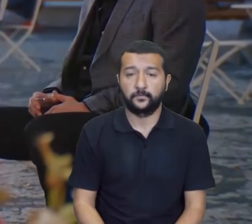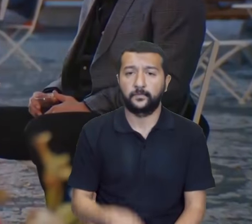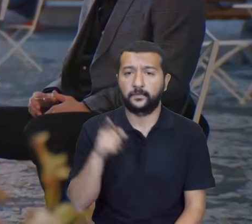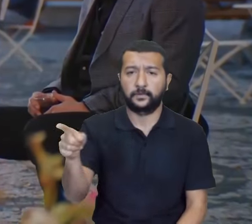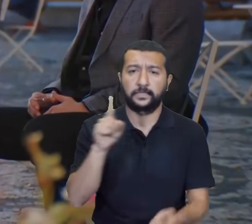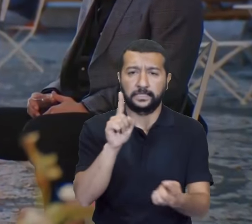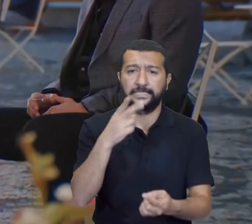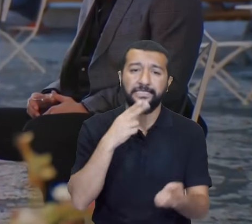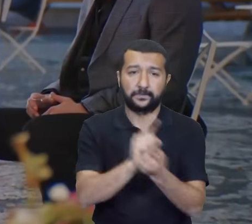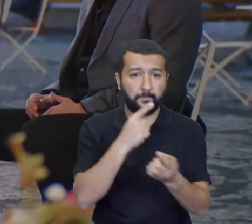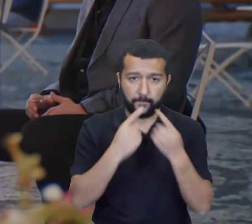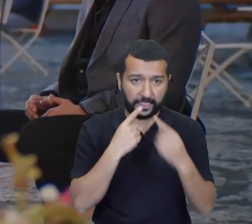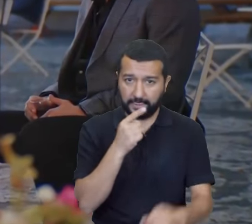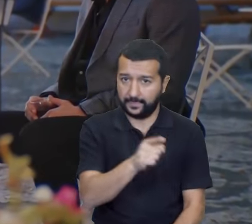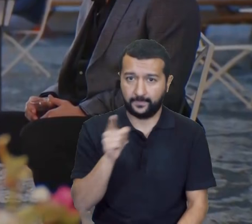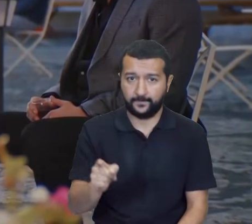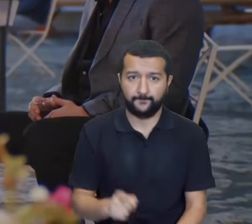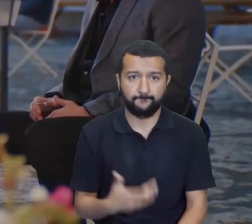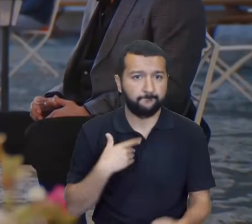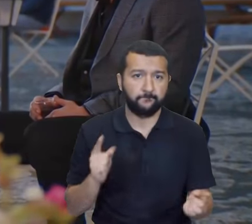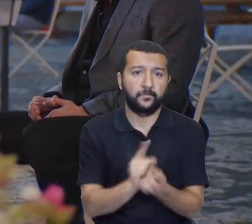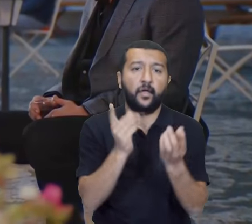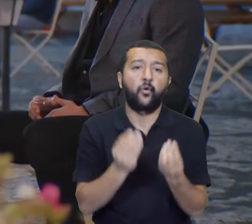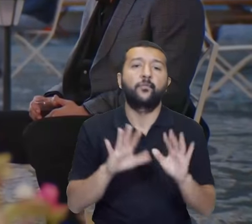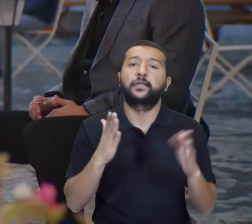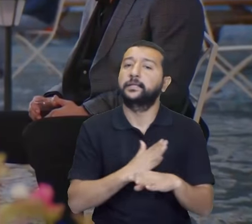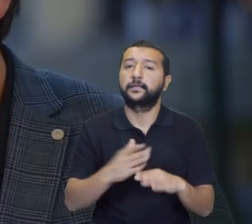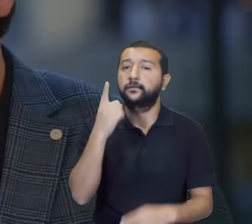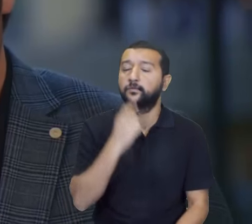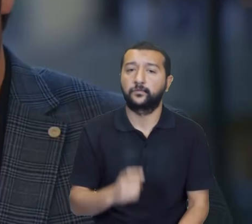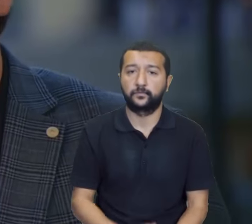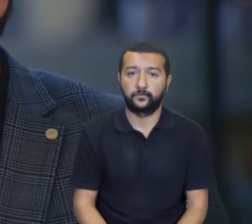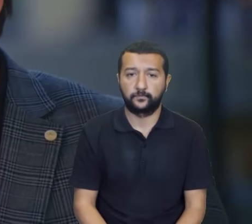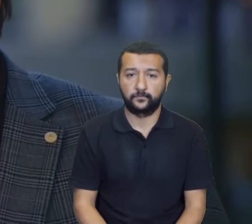Hala Itır seninle konuştu mu hiç? Denk gelemedik ki bir türlü. Niye sordun?